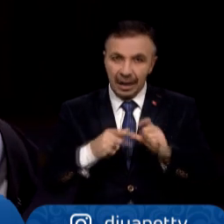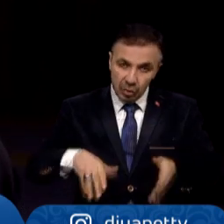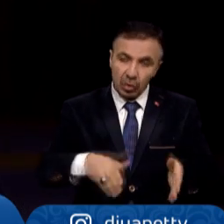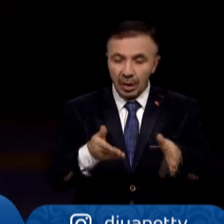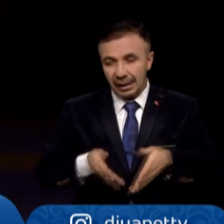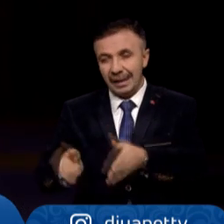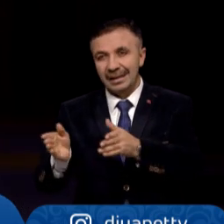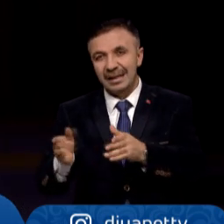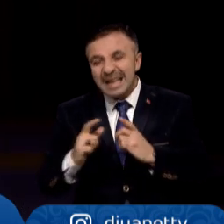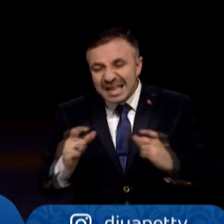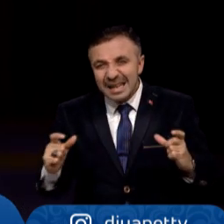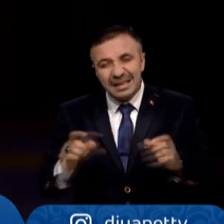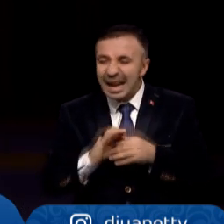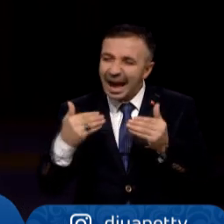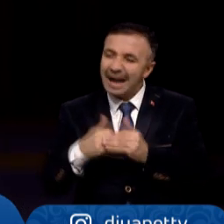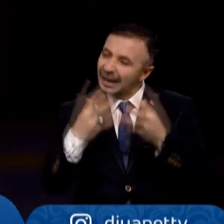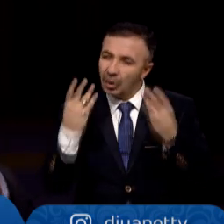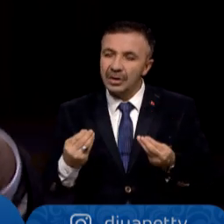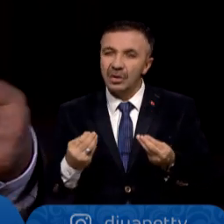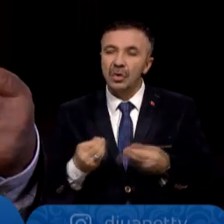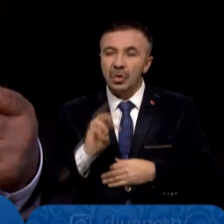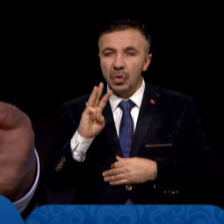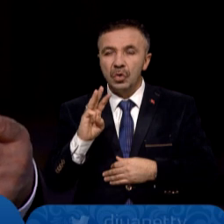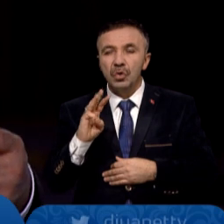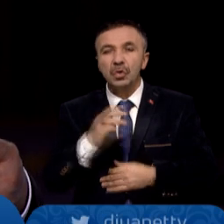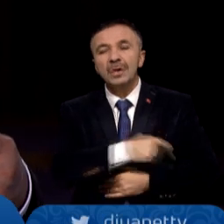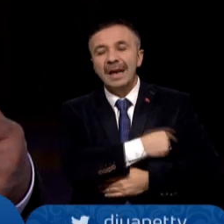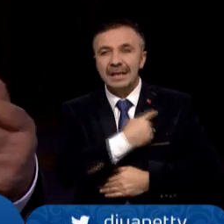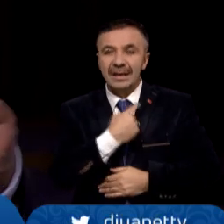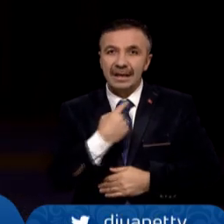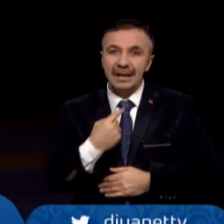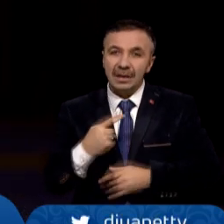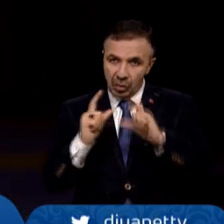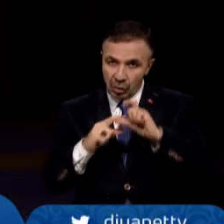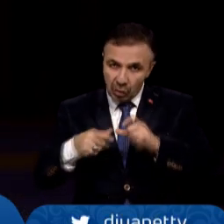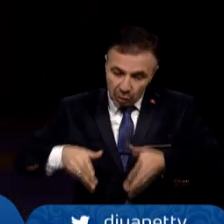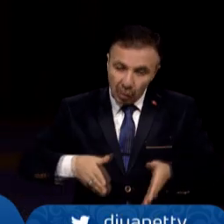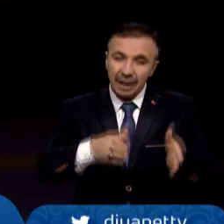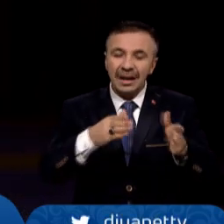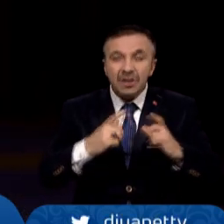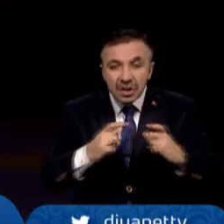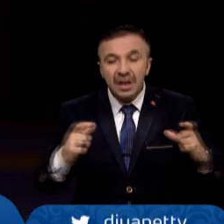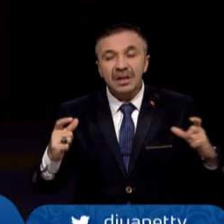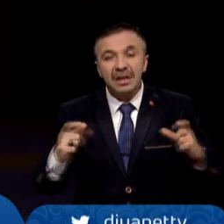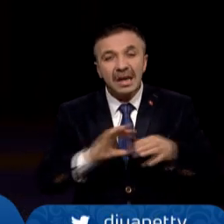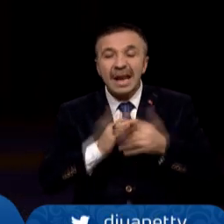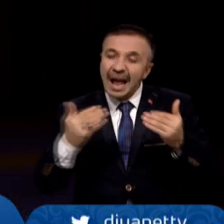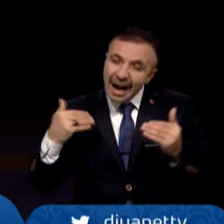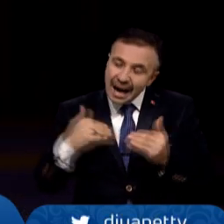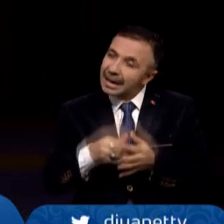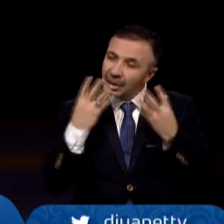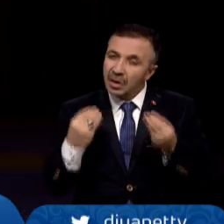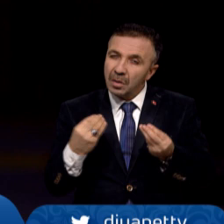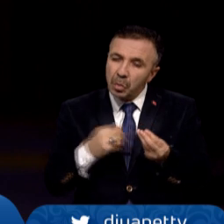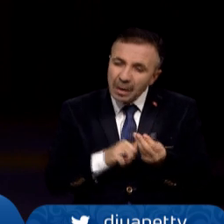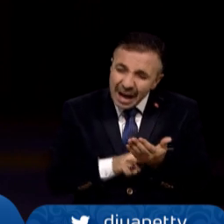sokakların genişliği ne kadar olacak üçüncü derede zet2 Tali sokakların g bu ne kadar